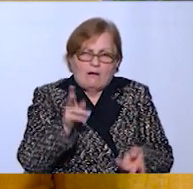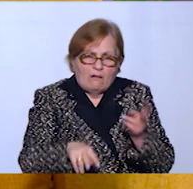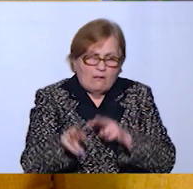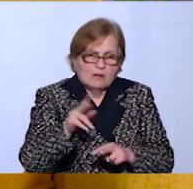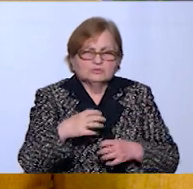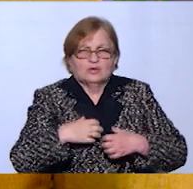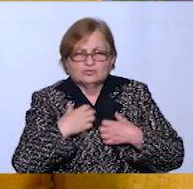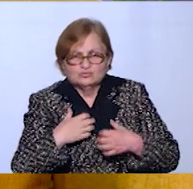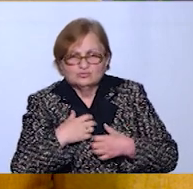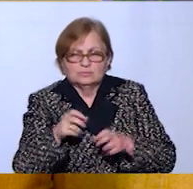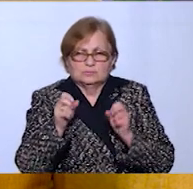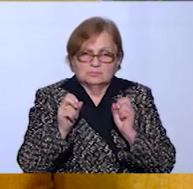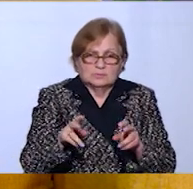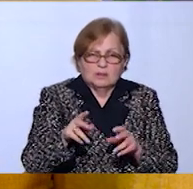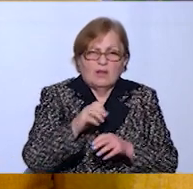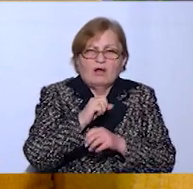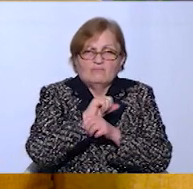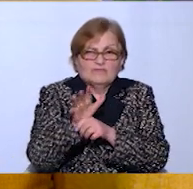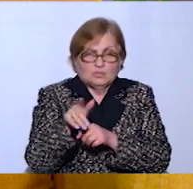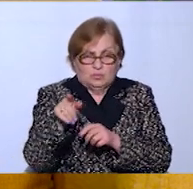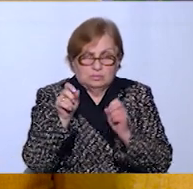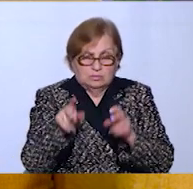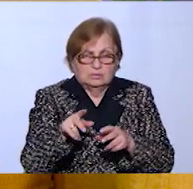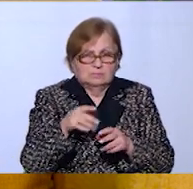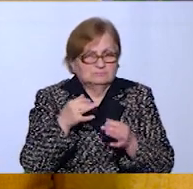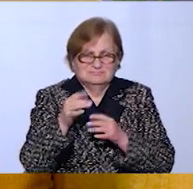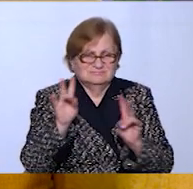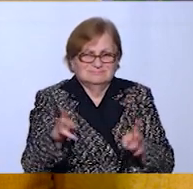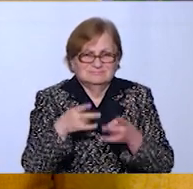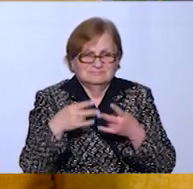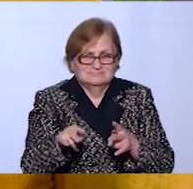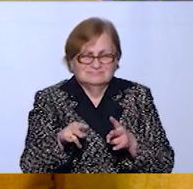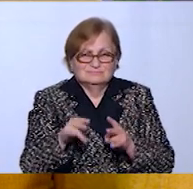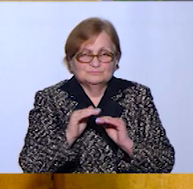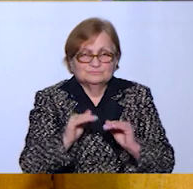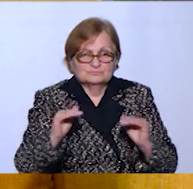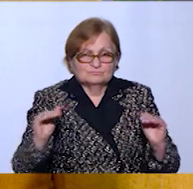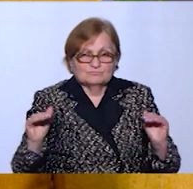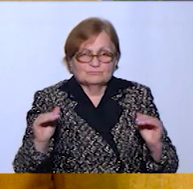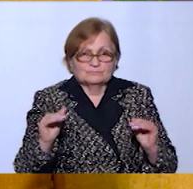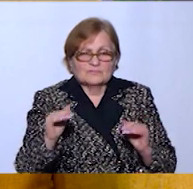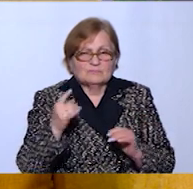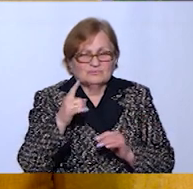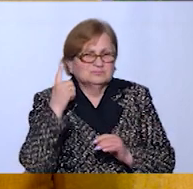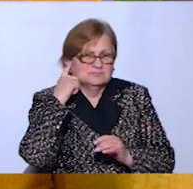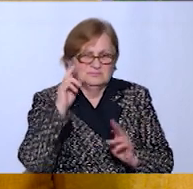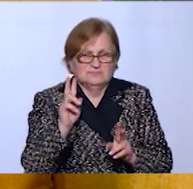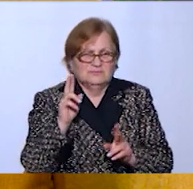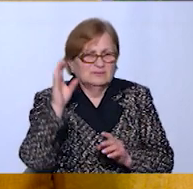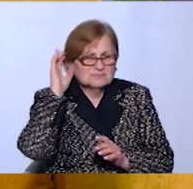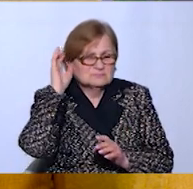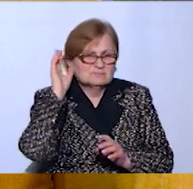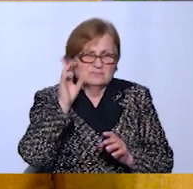გავლენას ახდენს მშობლის განწყობა, ეს არახალია და შესაბამისად საკუთარი სტრესისა და ემოციების მართვა მით უფრო ამოცემულობაში არის